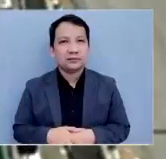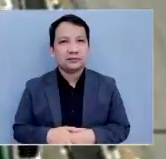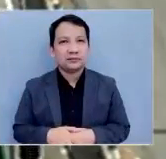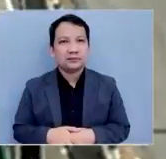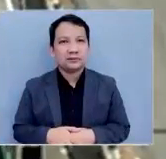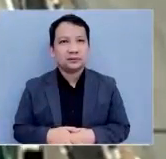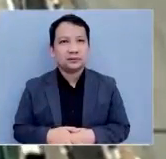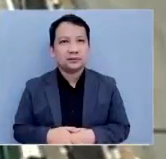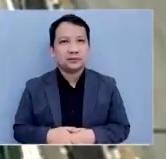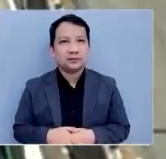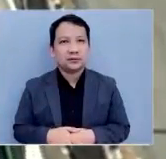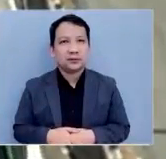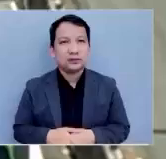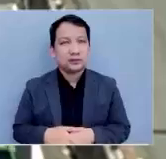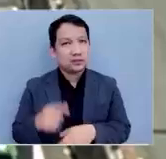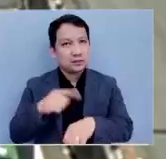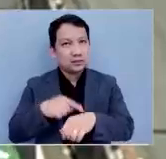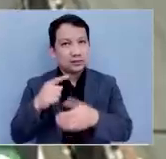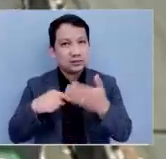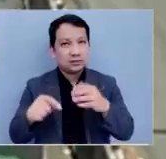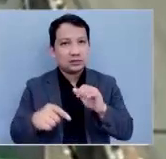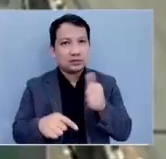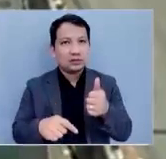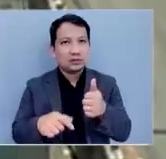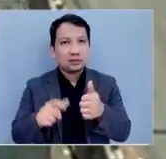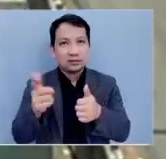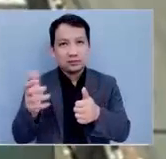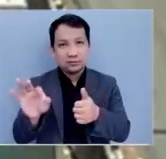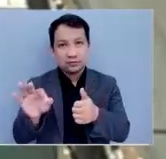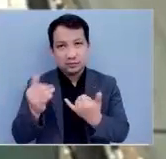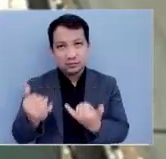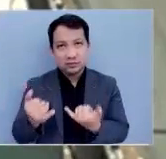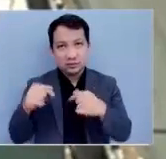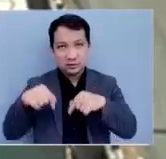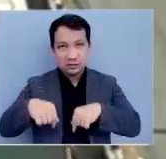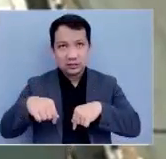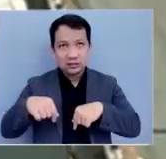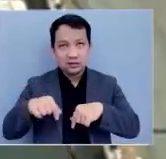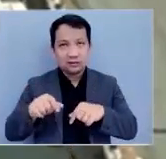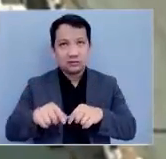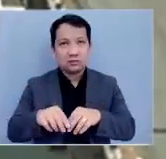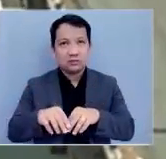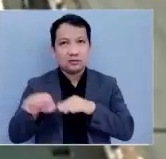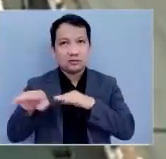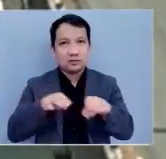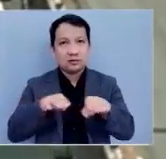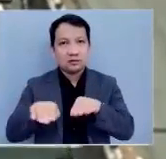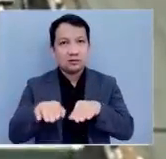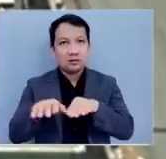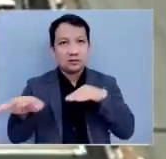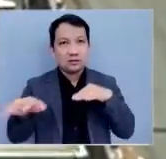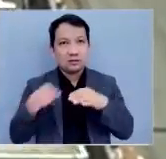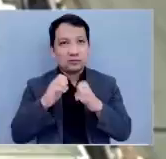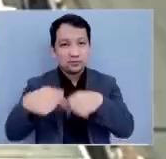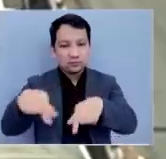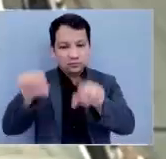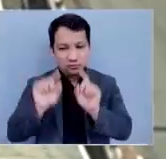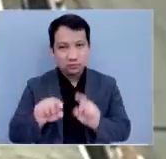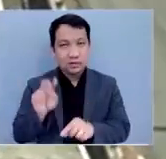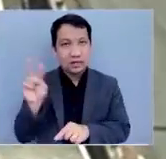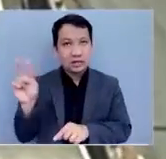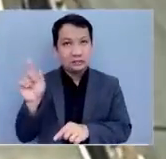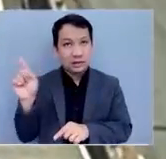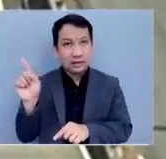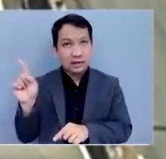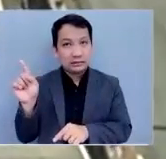Jester, Gretchen, time check muna tayo. 10:29 a.m. na at narito ang mabilis na pasada sa lagay ng trapiko sa EDSA Guadalupe. Ang inyong nakikita